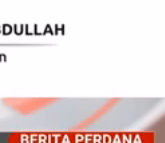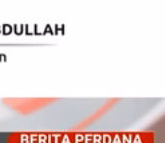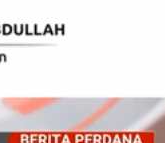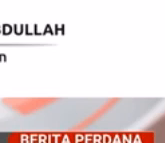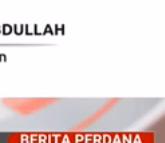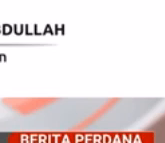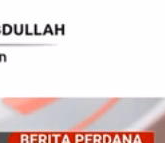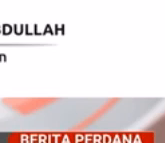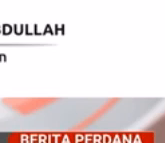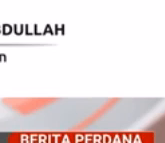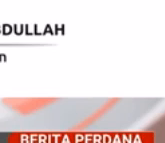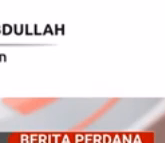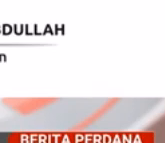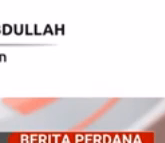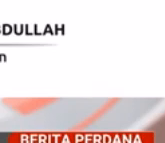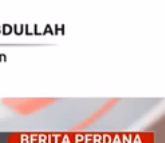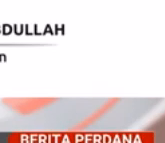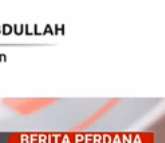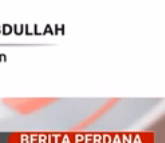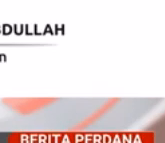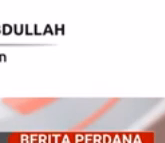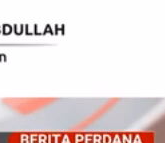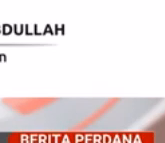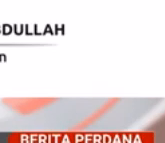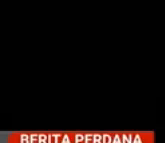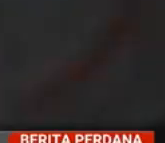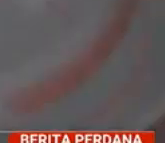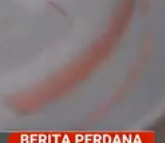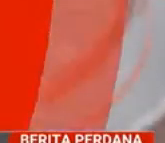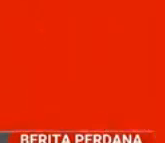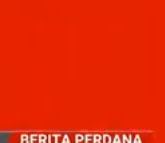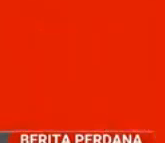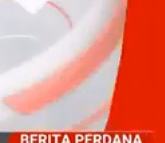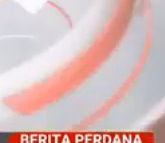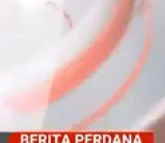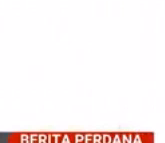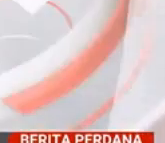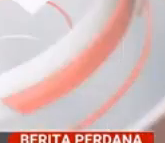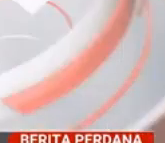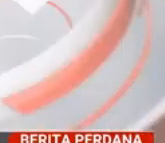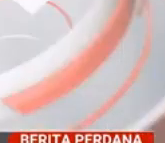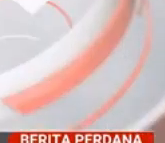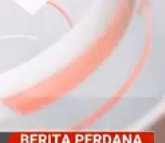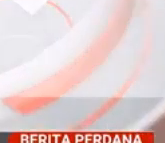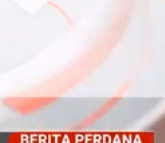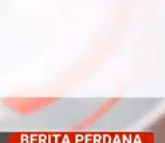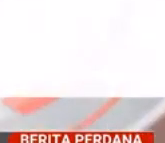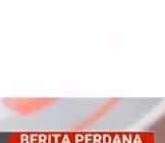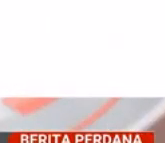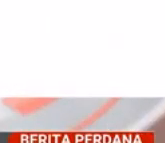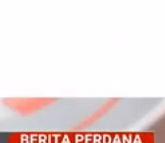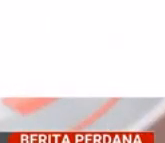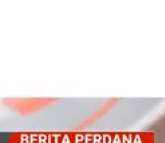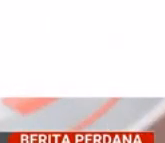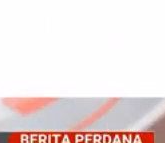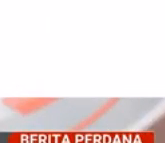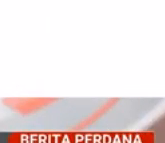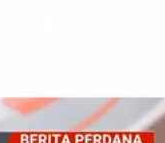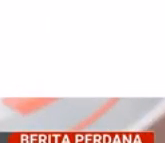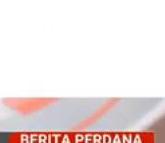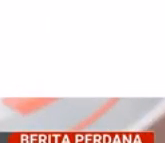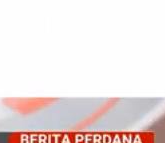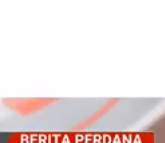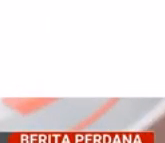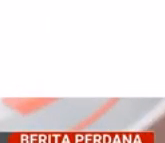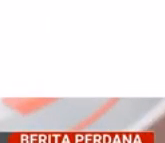pengurusan cc di lapangan di mana kali dalam waktu yang sama masyarakat perlu terus patuh kepada peraturan serta isopi yang telah dikeluarkan